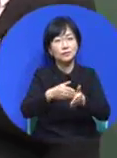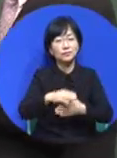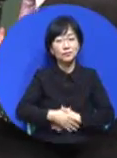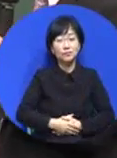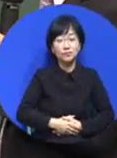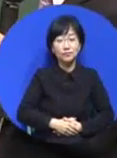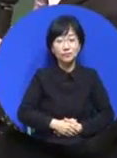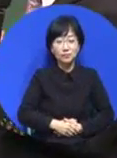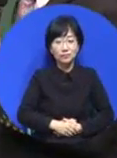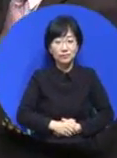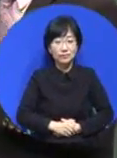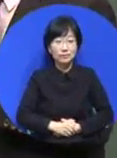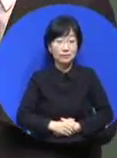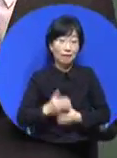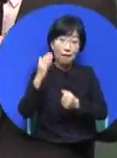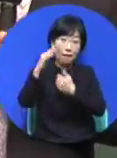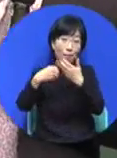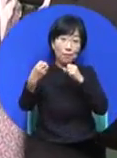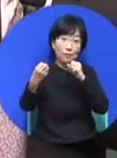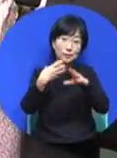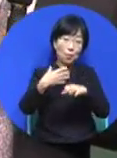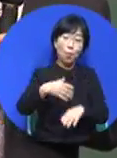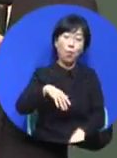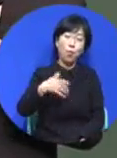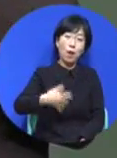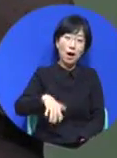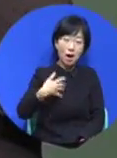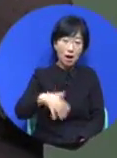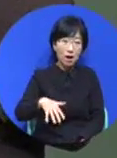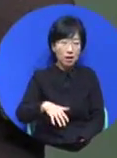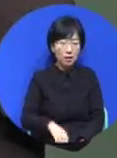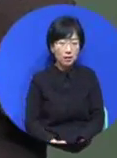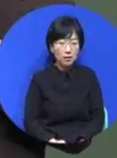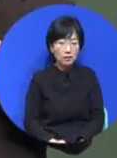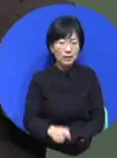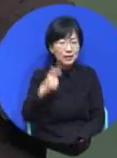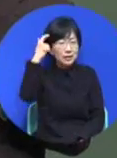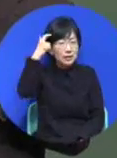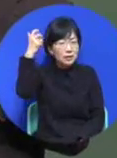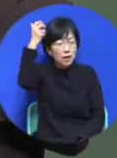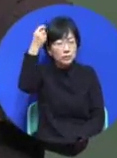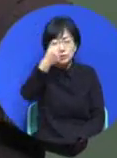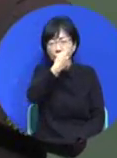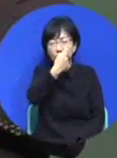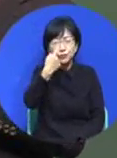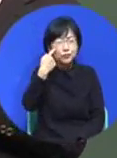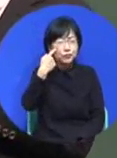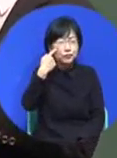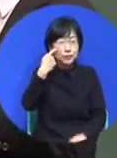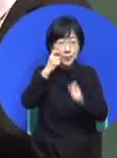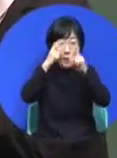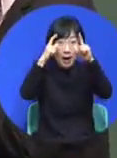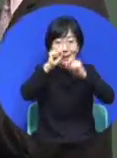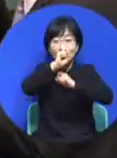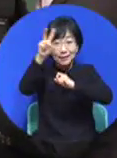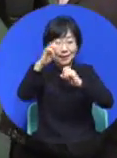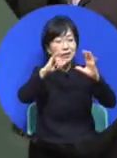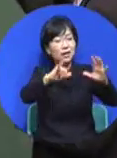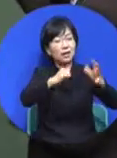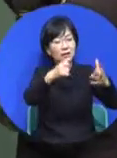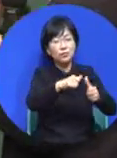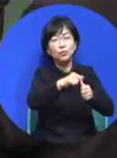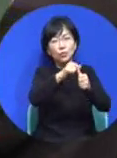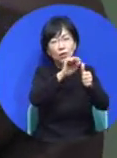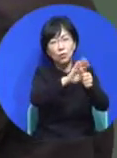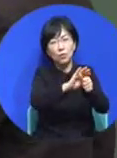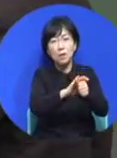여러분 참 신기한 겁니다. 이게 영적인 눈을 뜨고 해야 이 세상 살립니다. It's a very amazing thing. You have to open up your spiritual